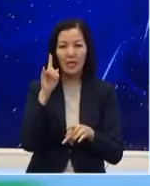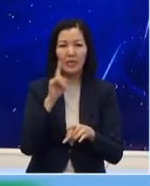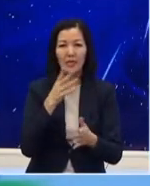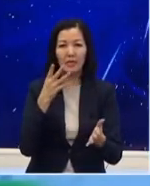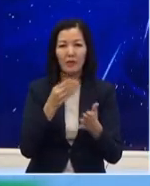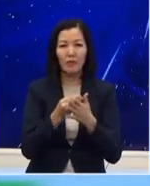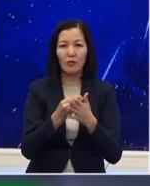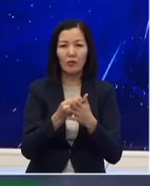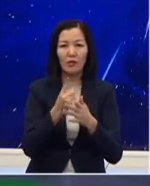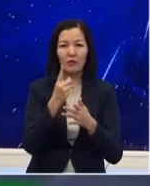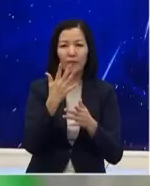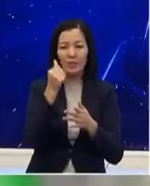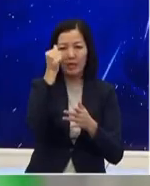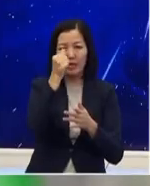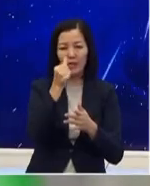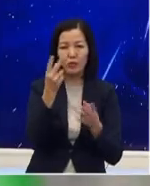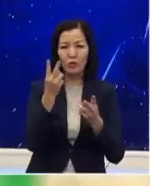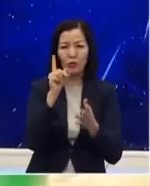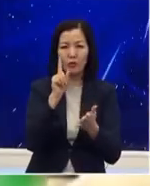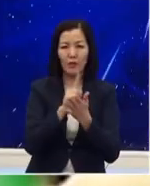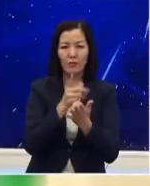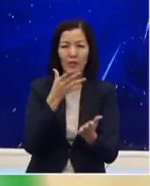будет погасить в течение 5 лет.